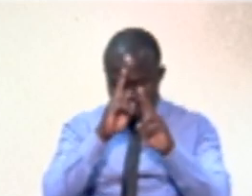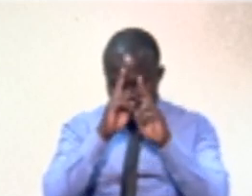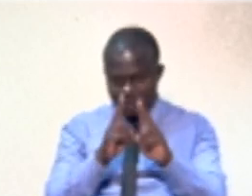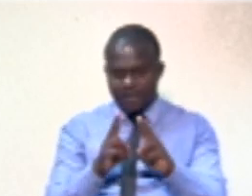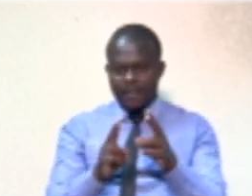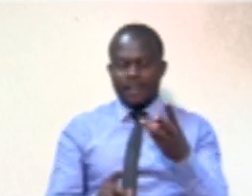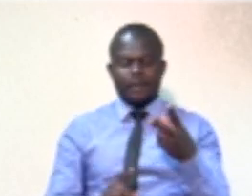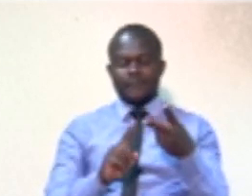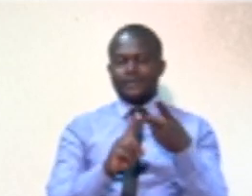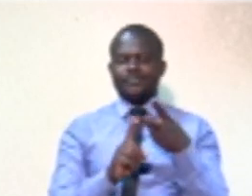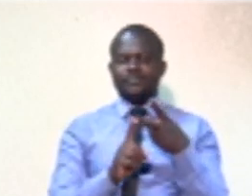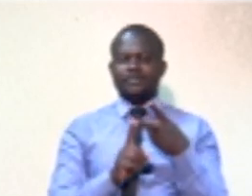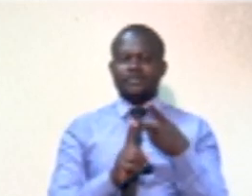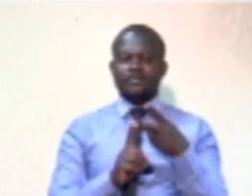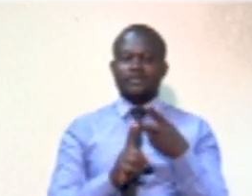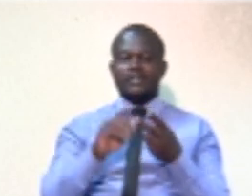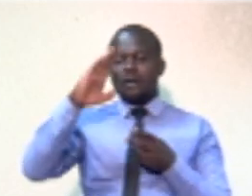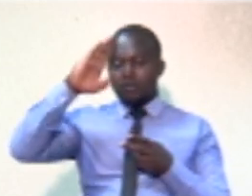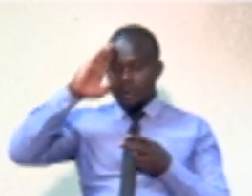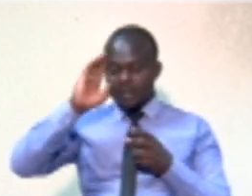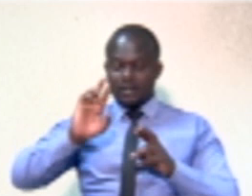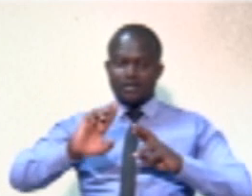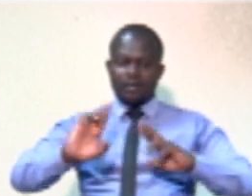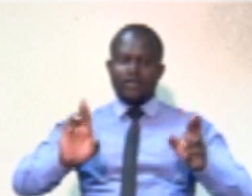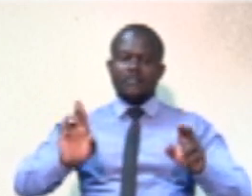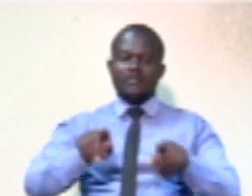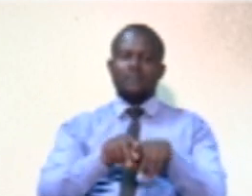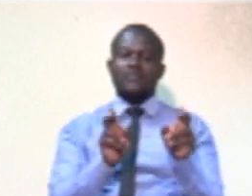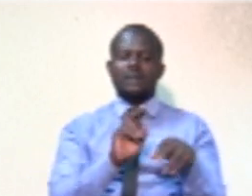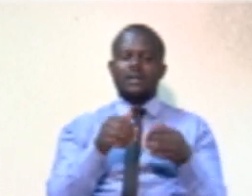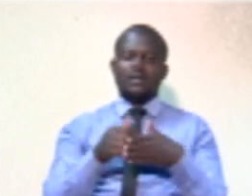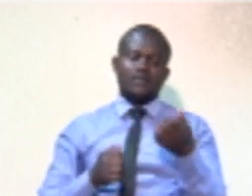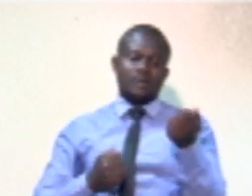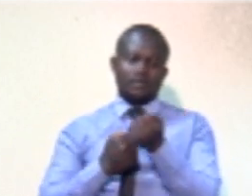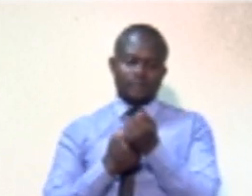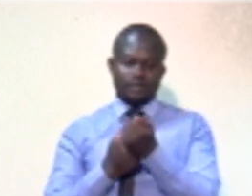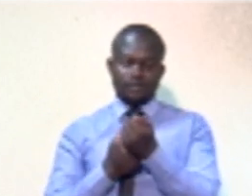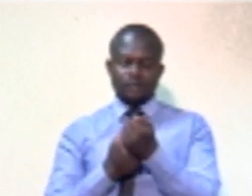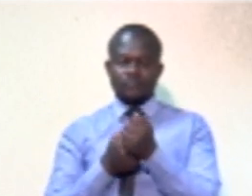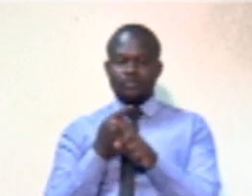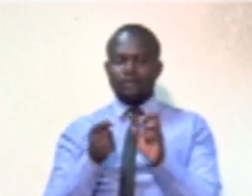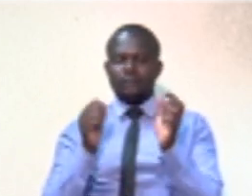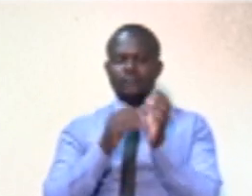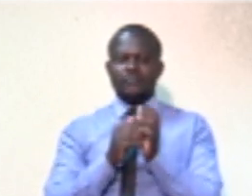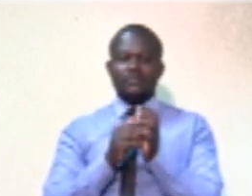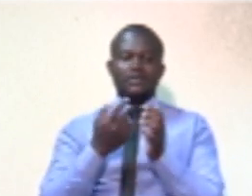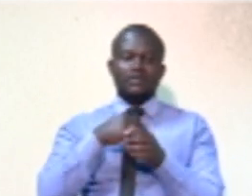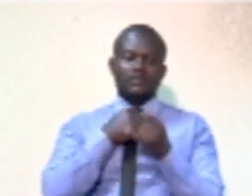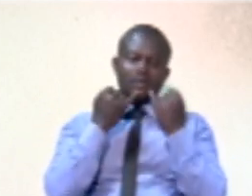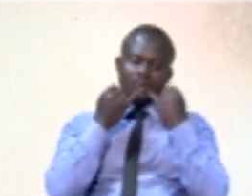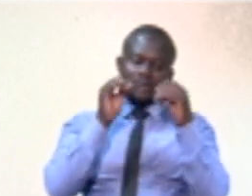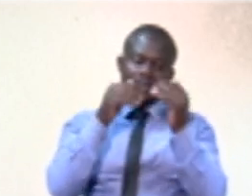ni kimwe. Cya kabiri nuko polisi yiteguye nk'ubusanzwe kugira ngo nyine ibafashe. Ariko turagira ngo tubabwire yuko